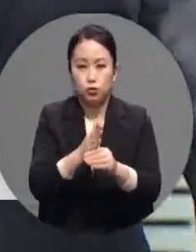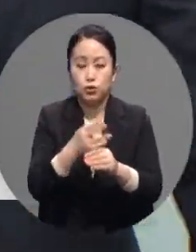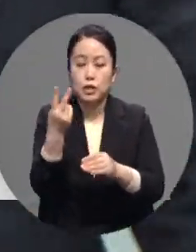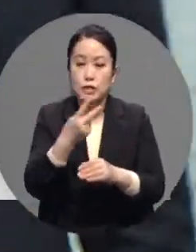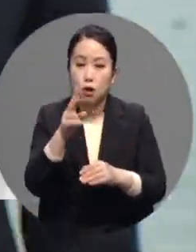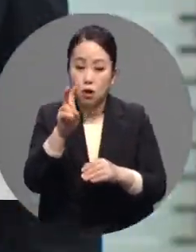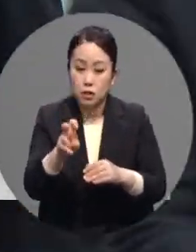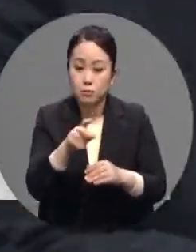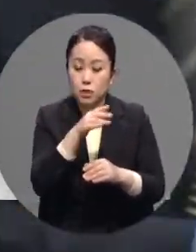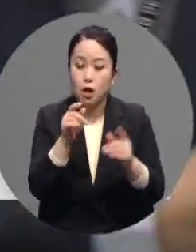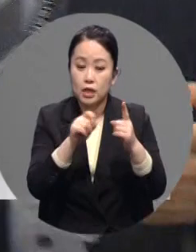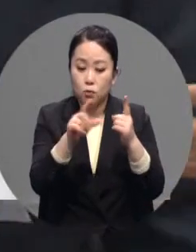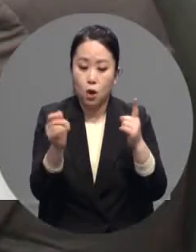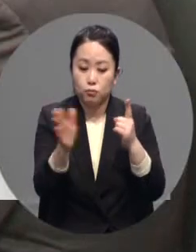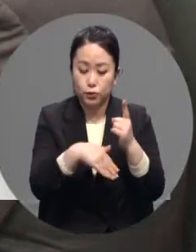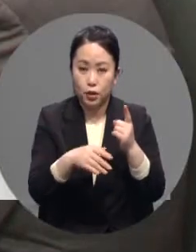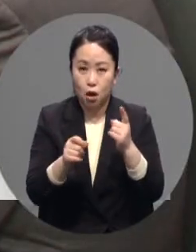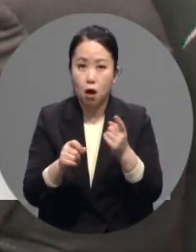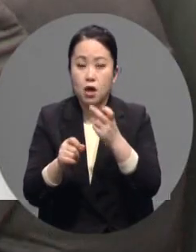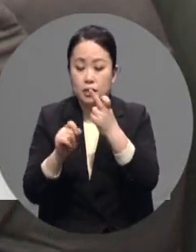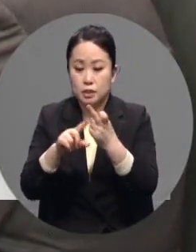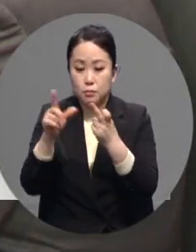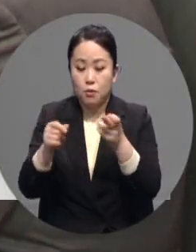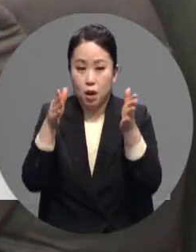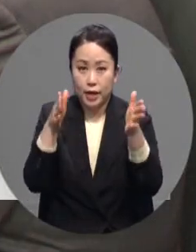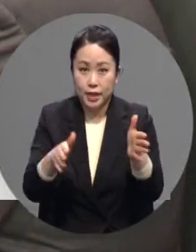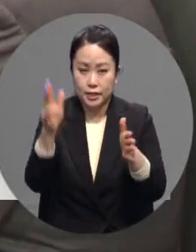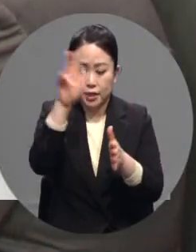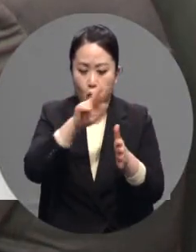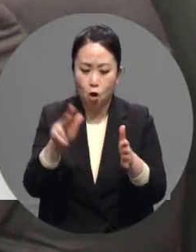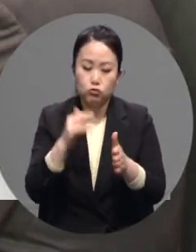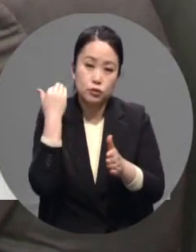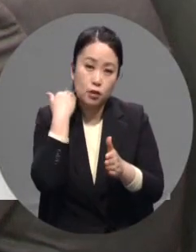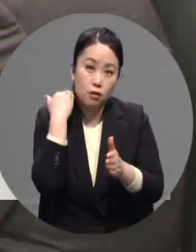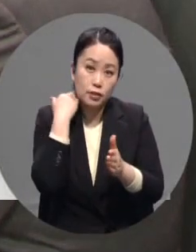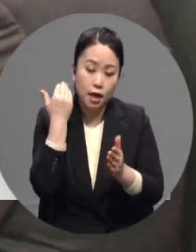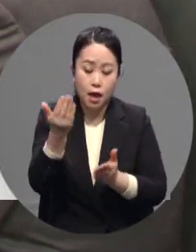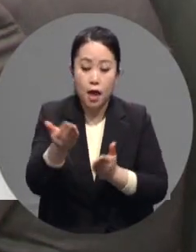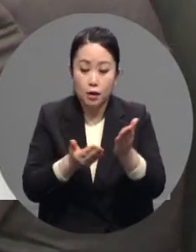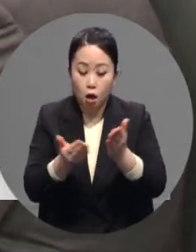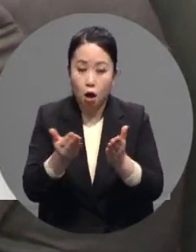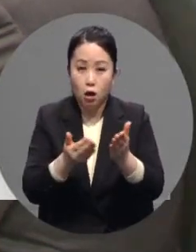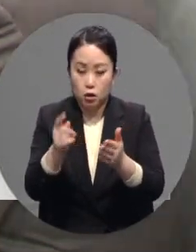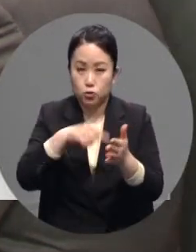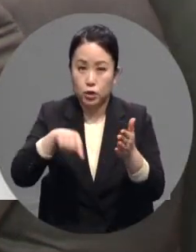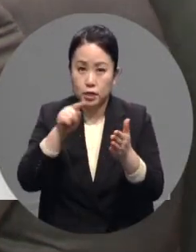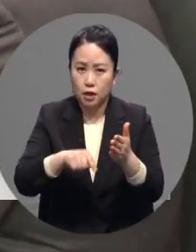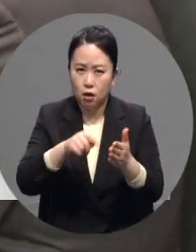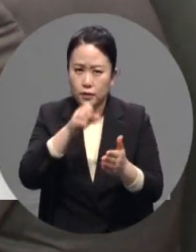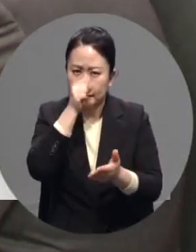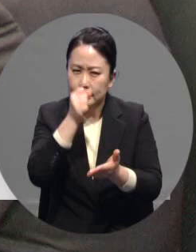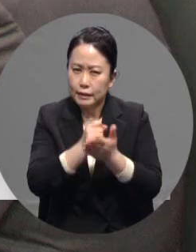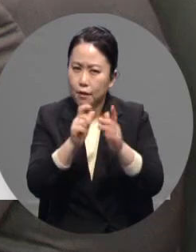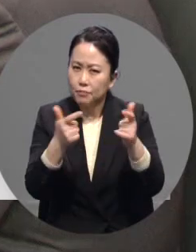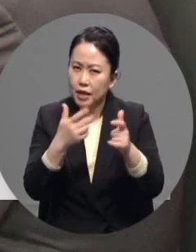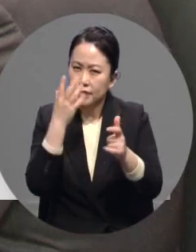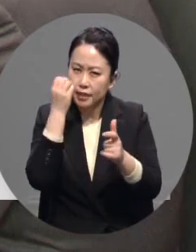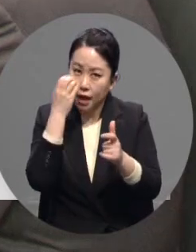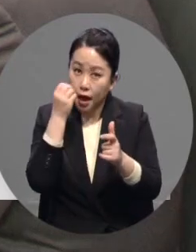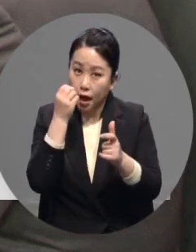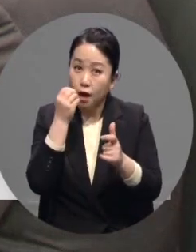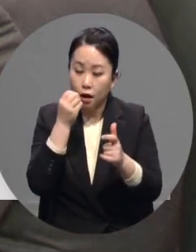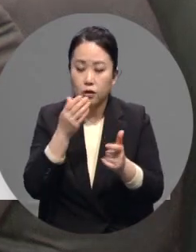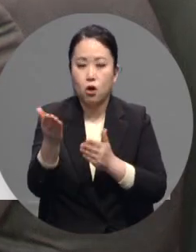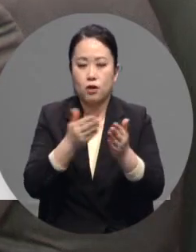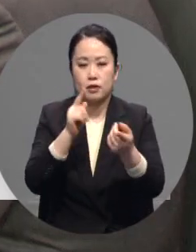2020년 1월부터 12월까지 전국 전세 거래 가운데 정상적인 거래라고 보기 어려운 2,000건에 대해 조사를 진행